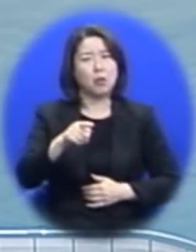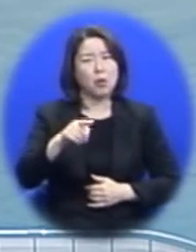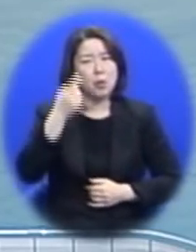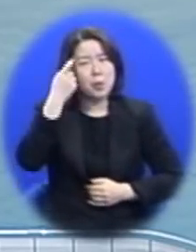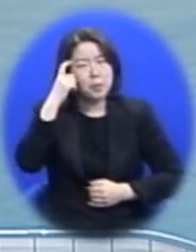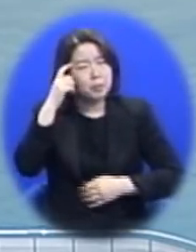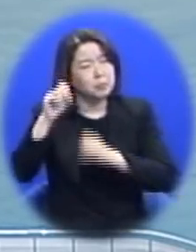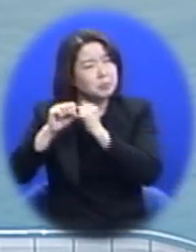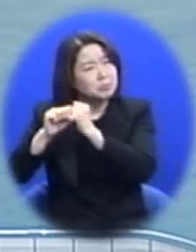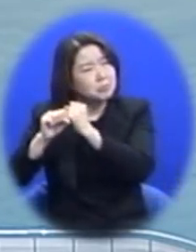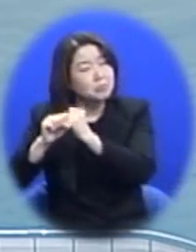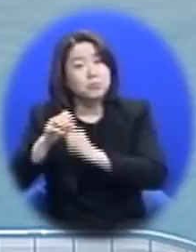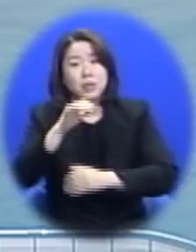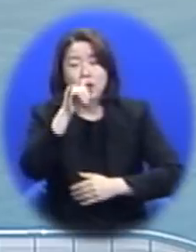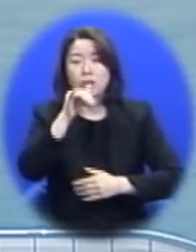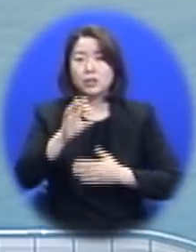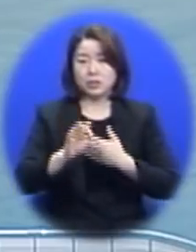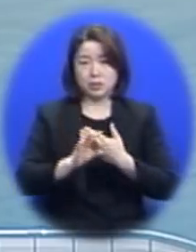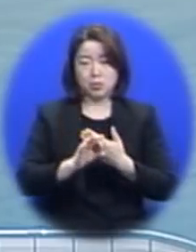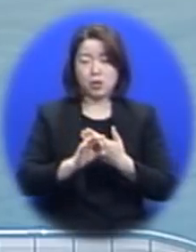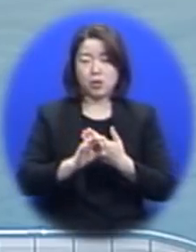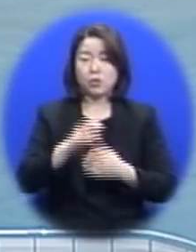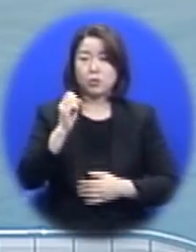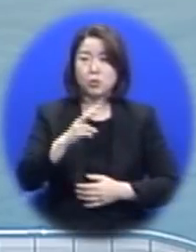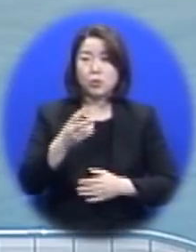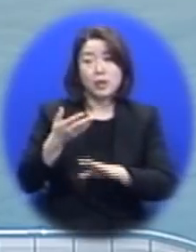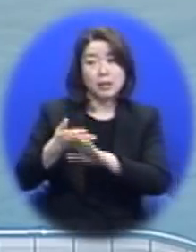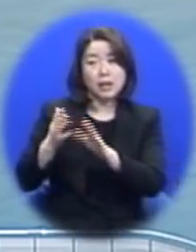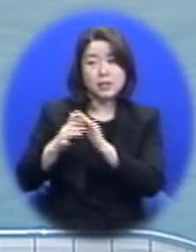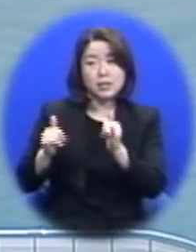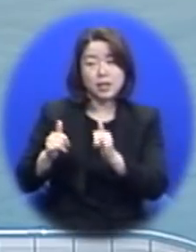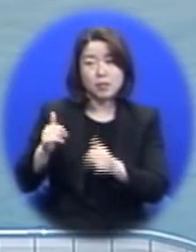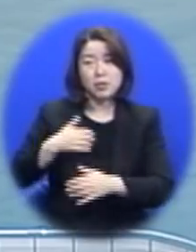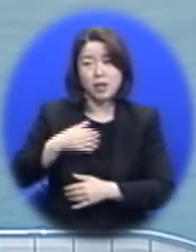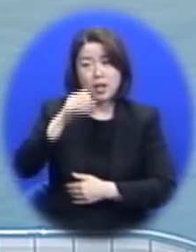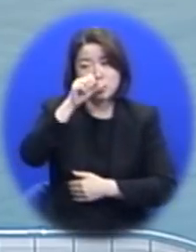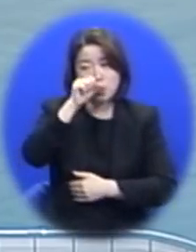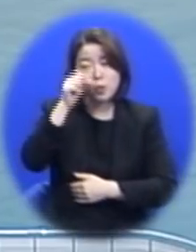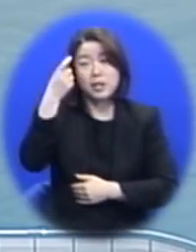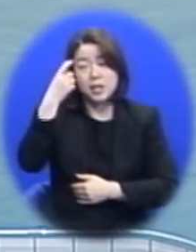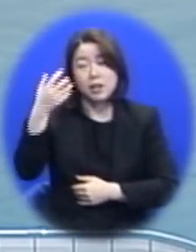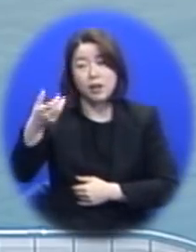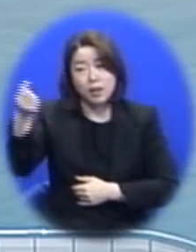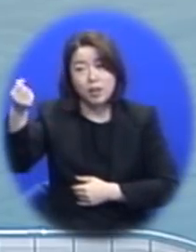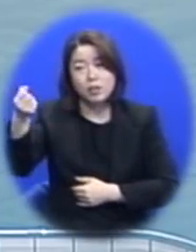것. 그리고 사람들이 나를 좋게 보면 내가 좋은 줄 아는 것.